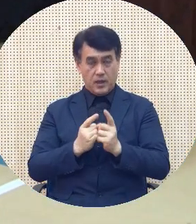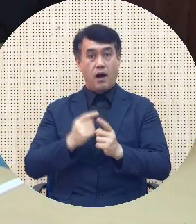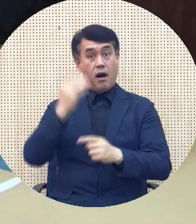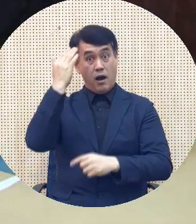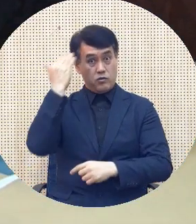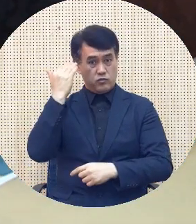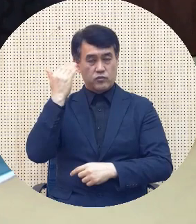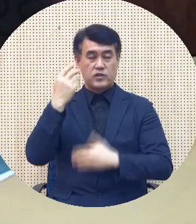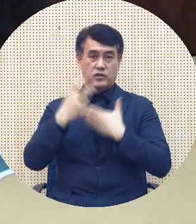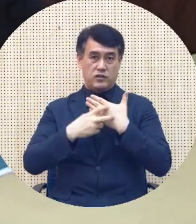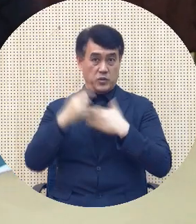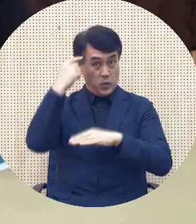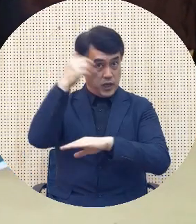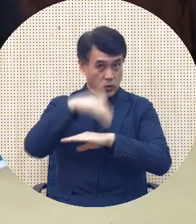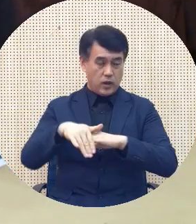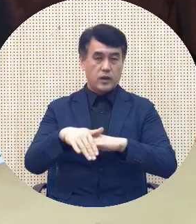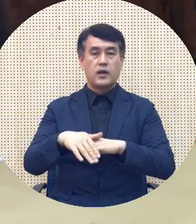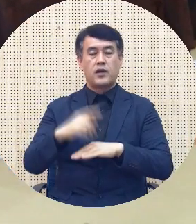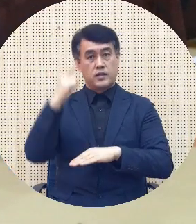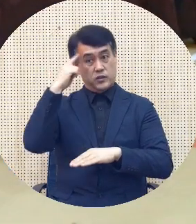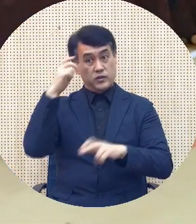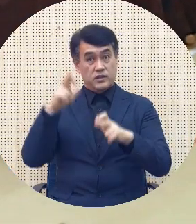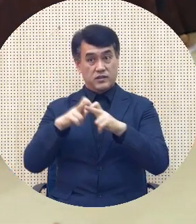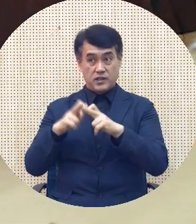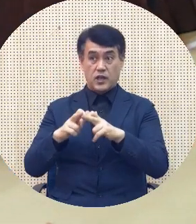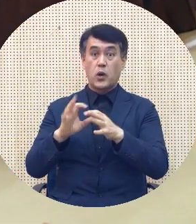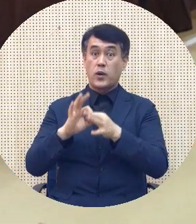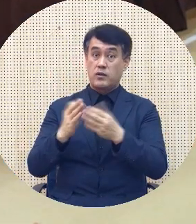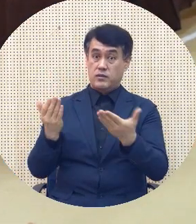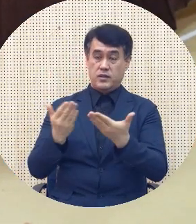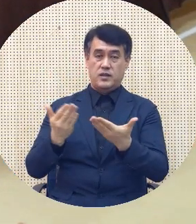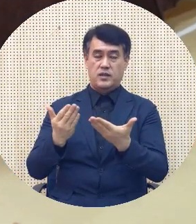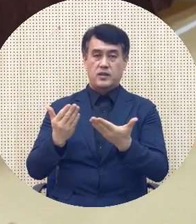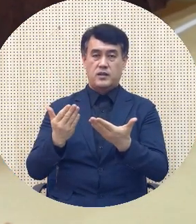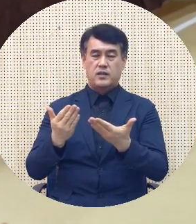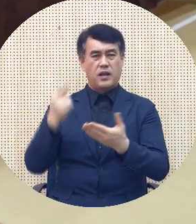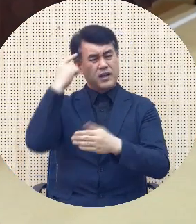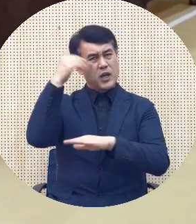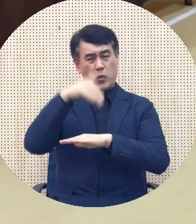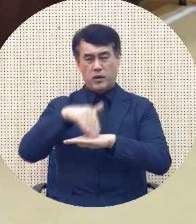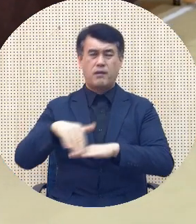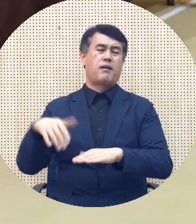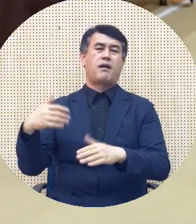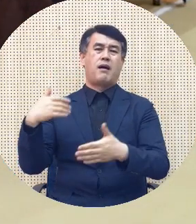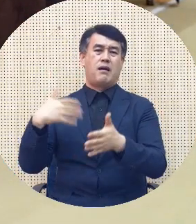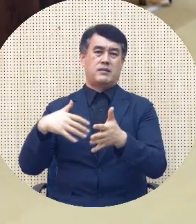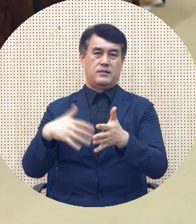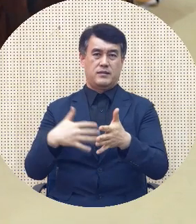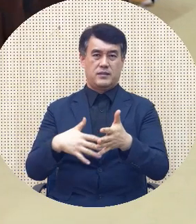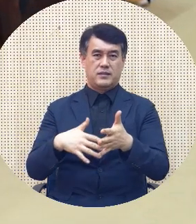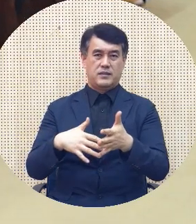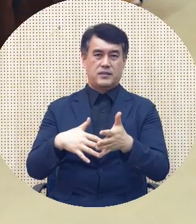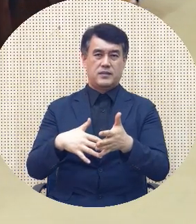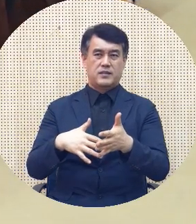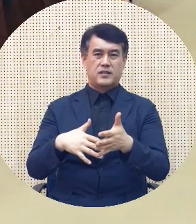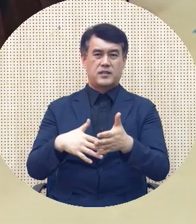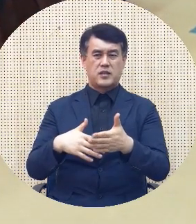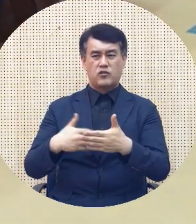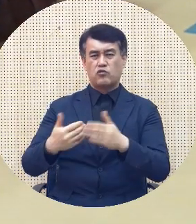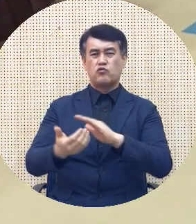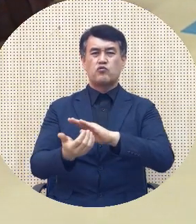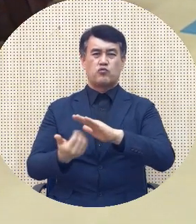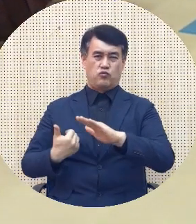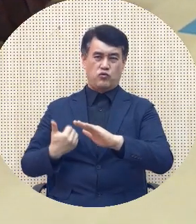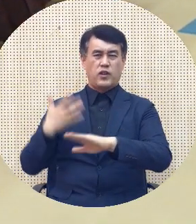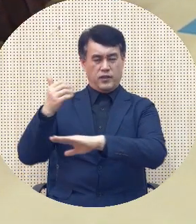정책 면에서나 정신장애 정책 면에서 정신건강 정책은 현실적으로 언제나 후순위에 밀리고 있는